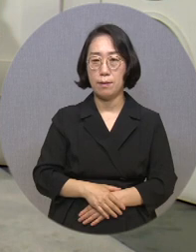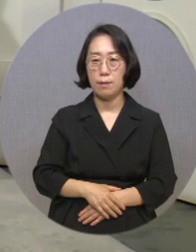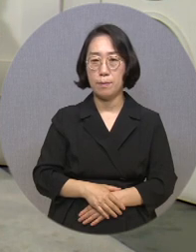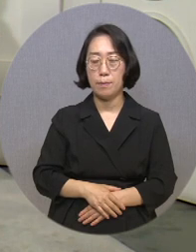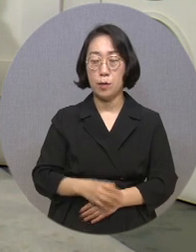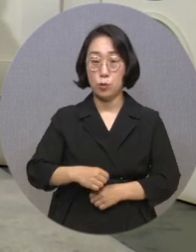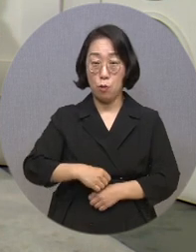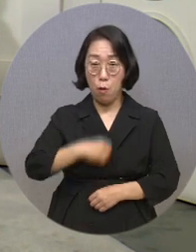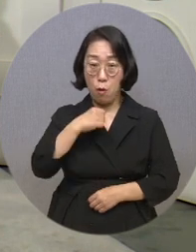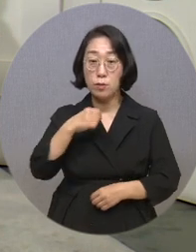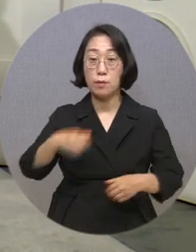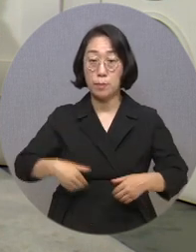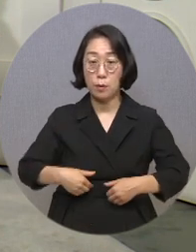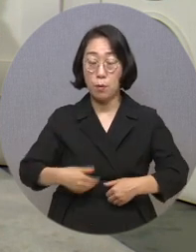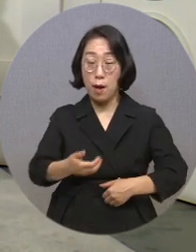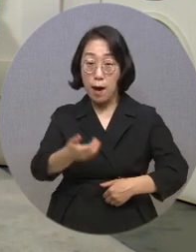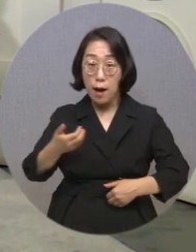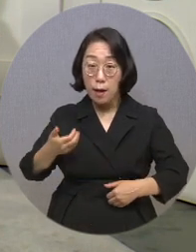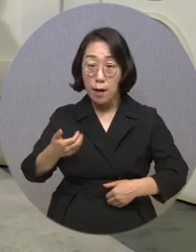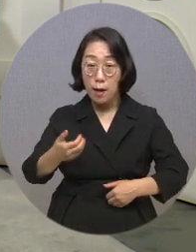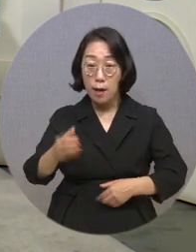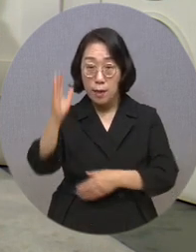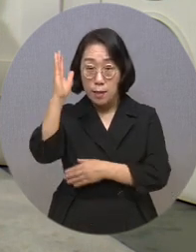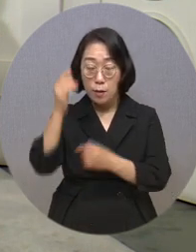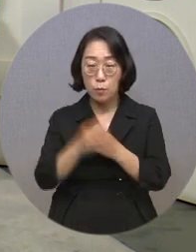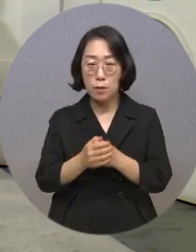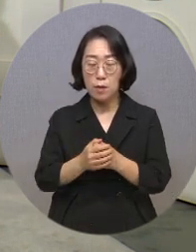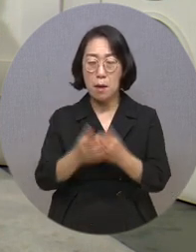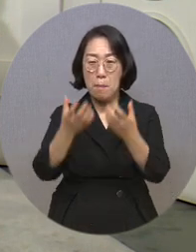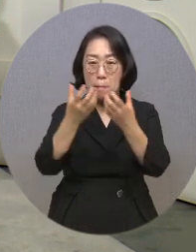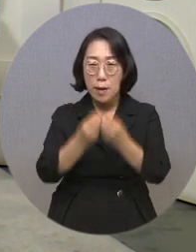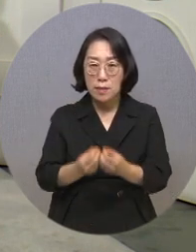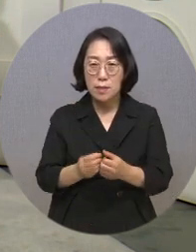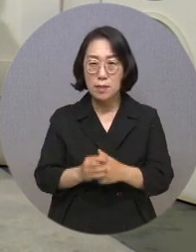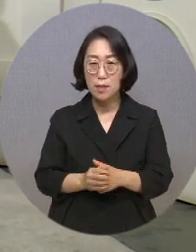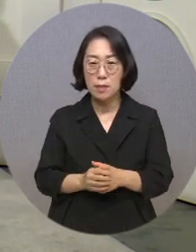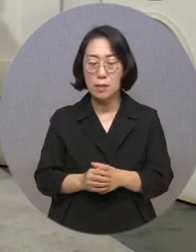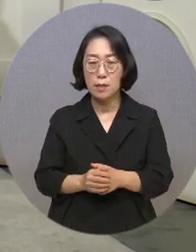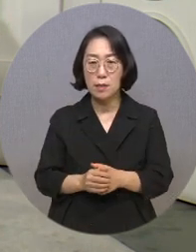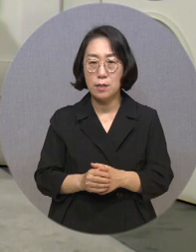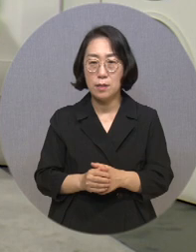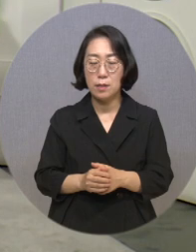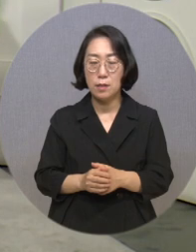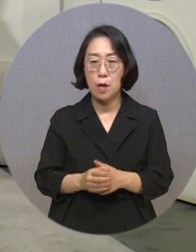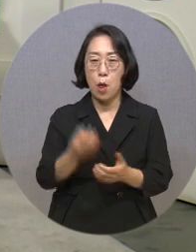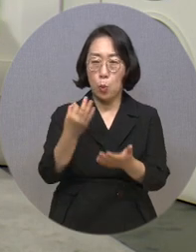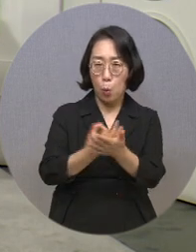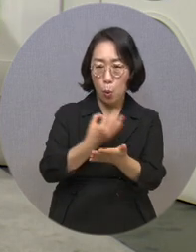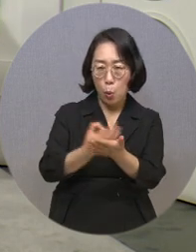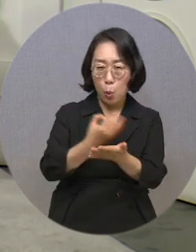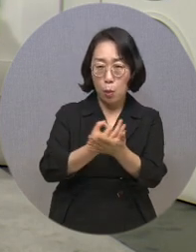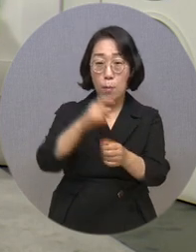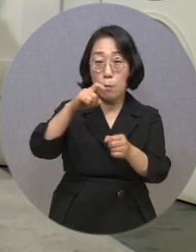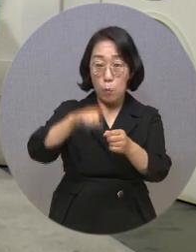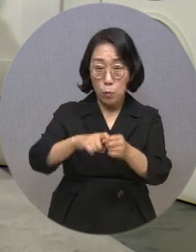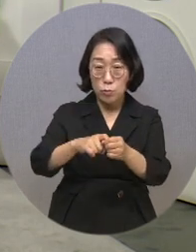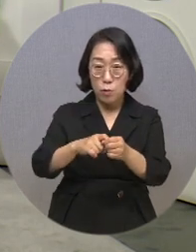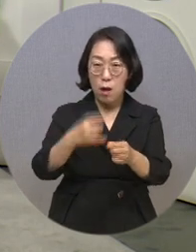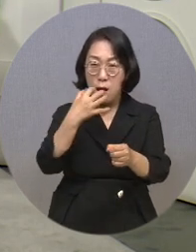아까 잠깐 지적하셨지만은 이걸 마치 무슨 경영 마인드로 사업적인